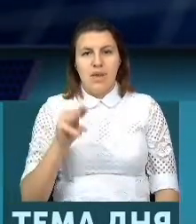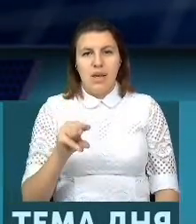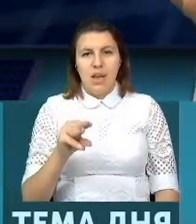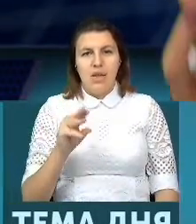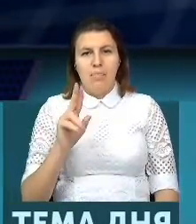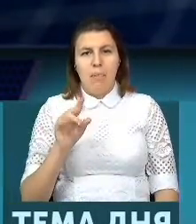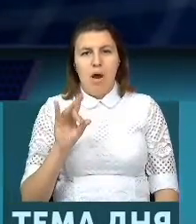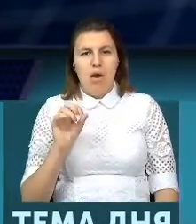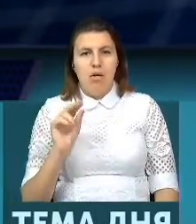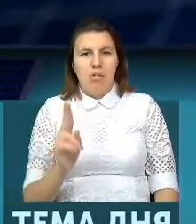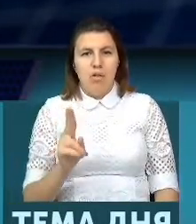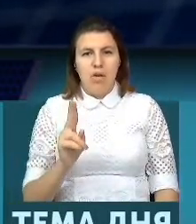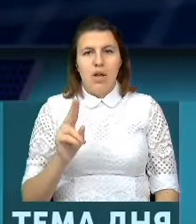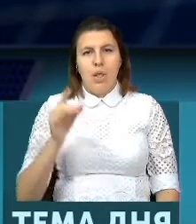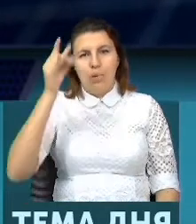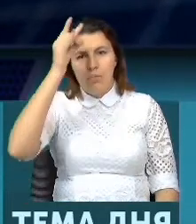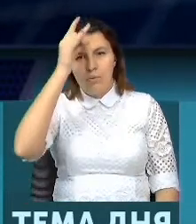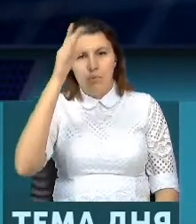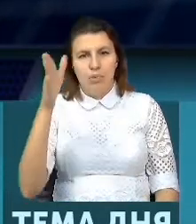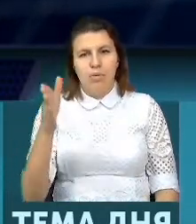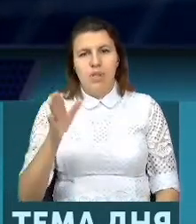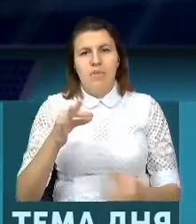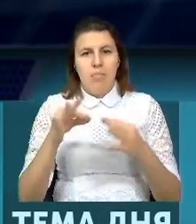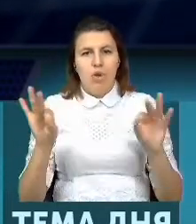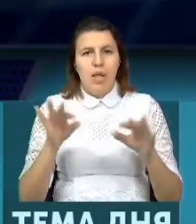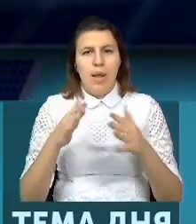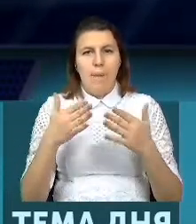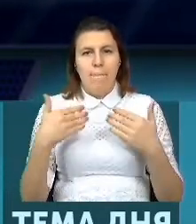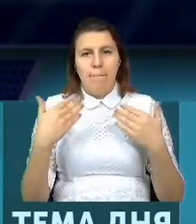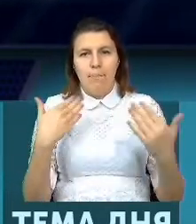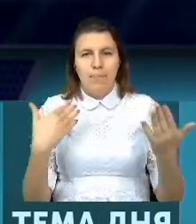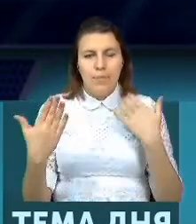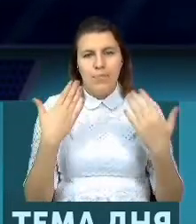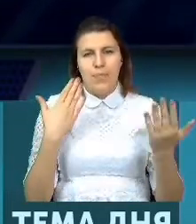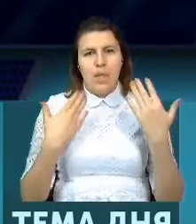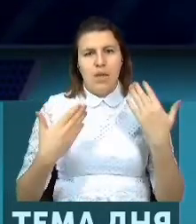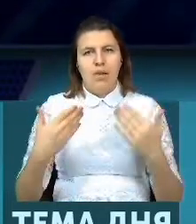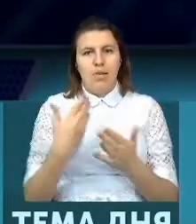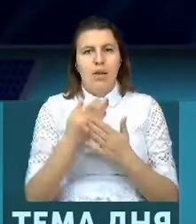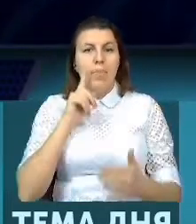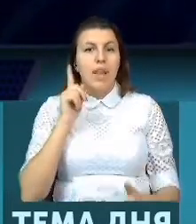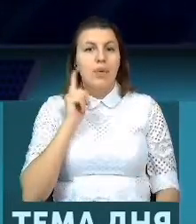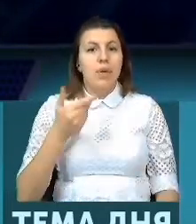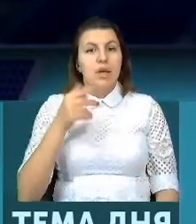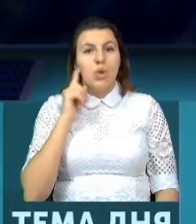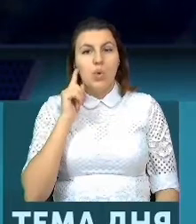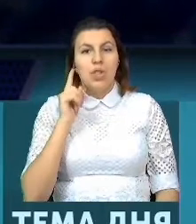урбан-культуры, и вот такое вот свободное пространство для молодежи. Мы заслушивали на сессии